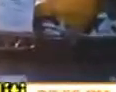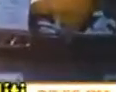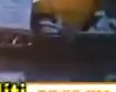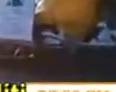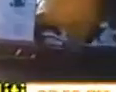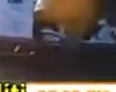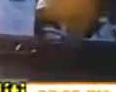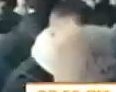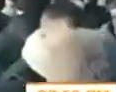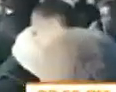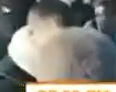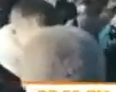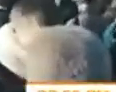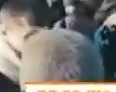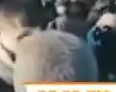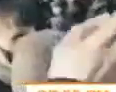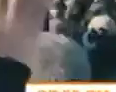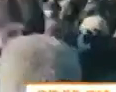Майдана.